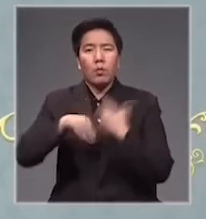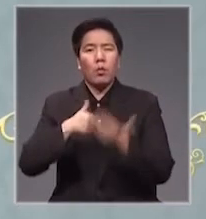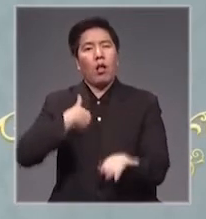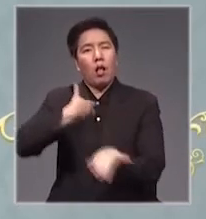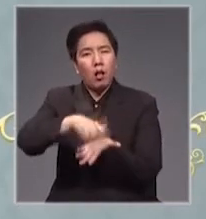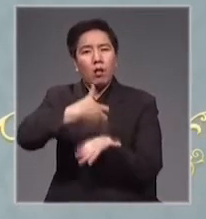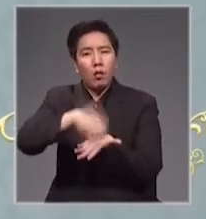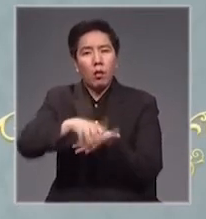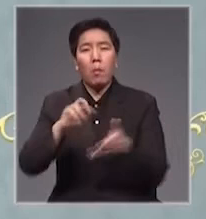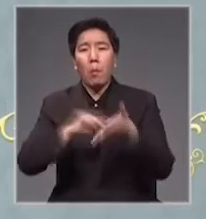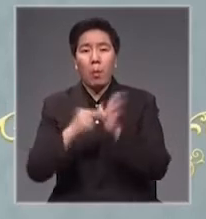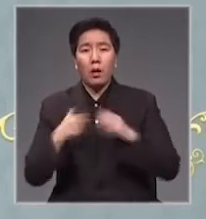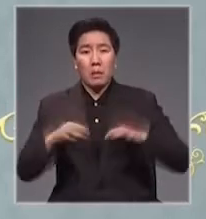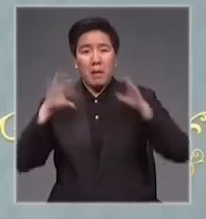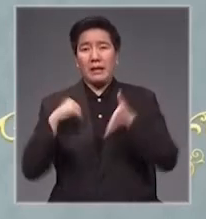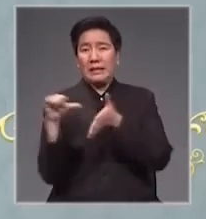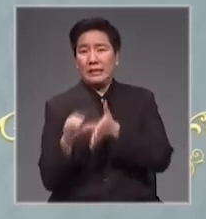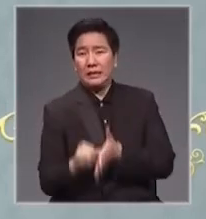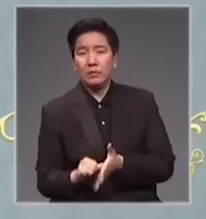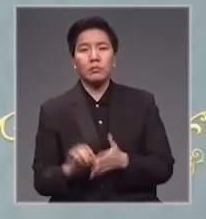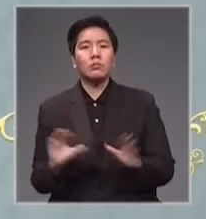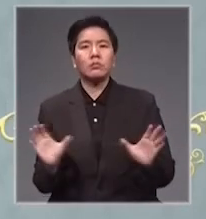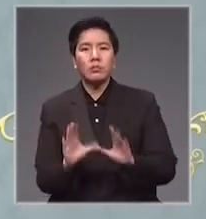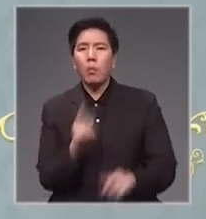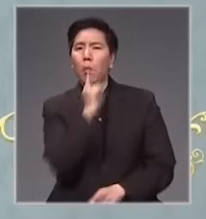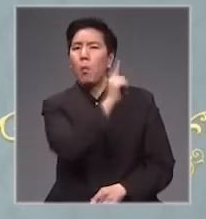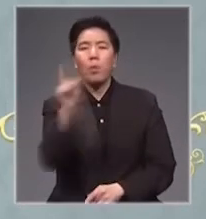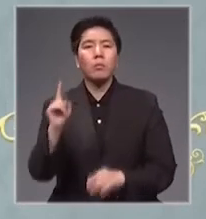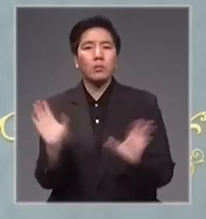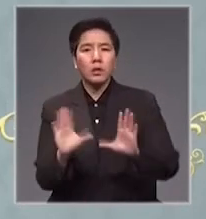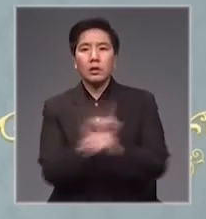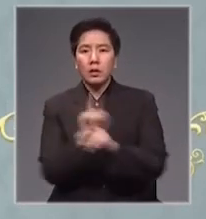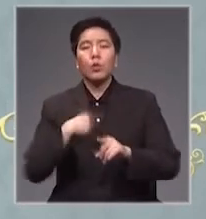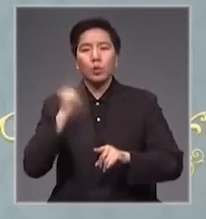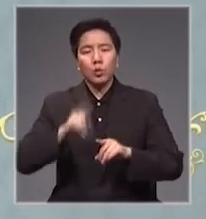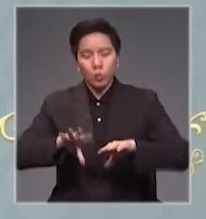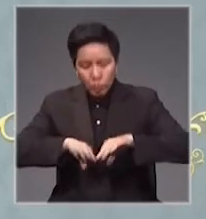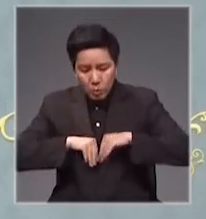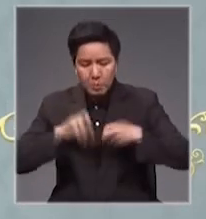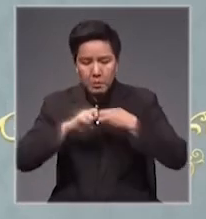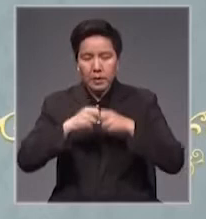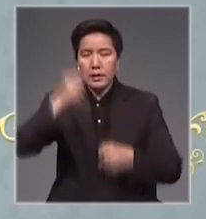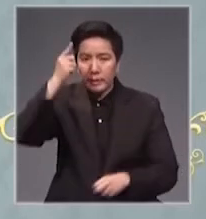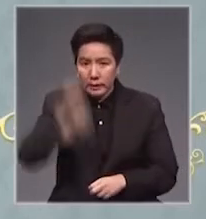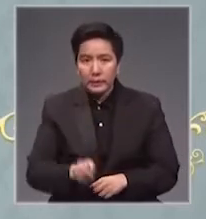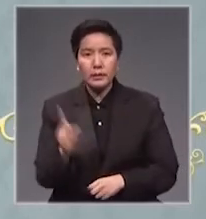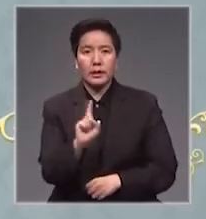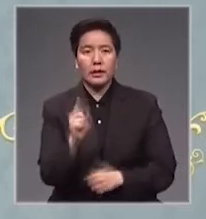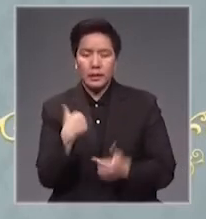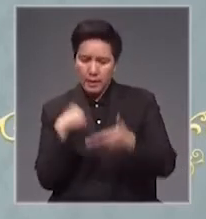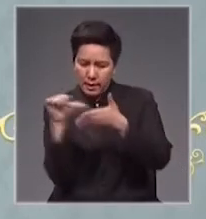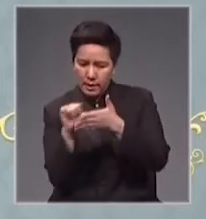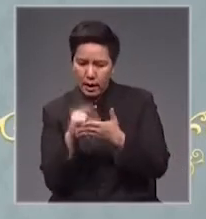ป็นการแก้ตัวของรัฐบาลหรือกตช.หรือไปโยงความผิดให้กับใครแต่เราต้องยอมรับในปัญหาที่แท้จริงที่มันเกิดขึ้นนะครับแก้ไขปัญหาแบบองค์